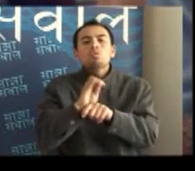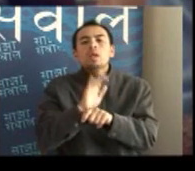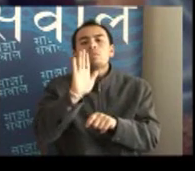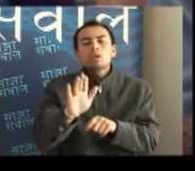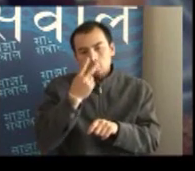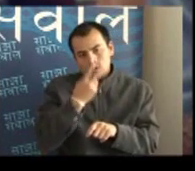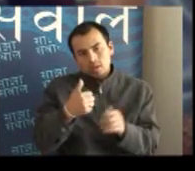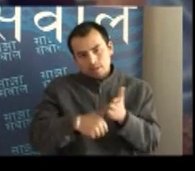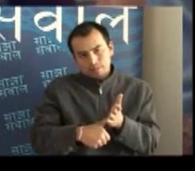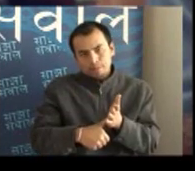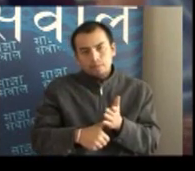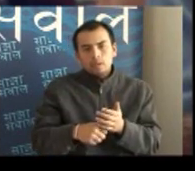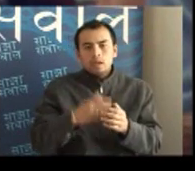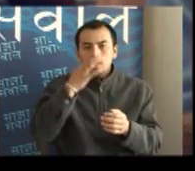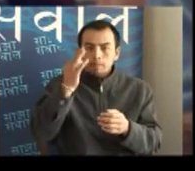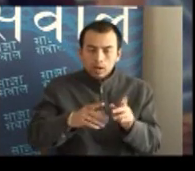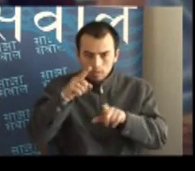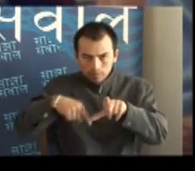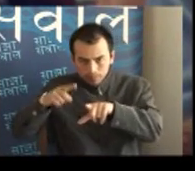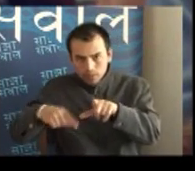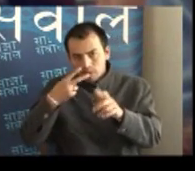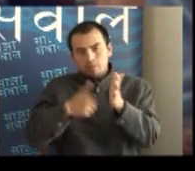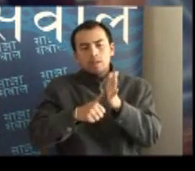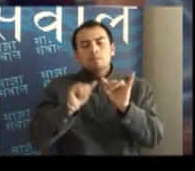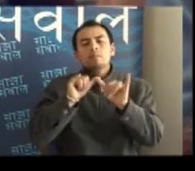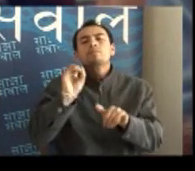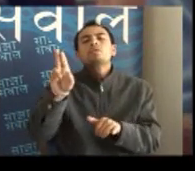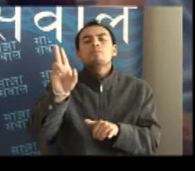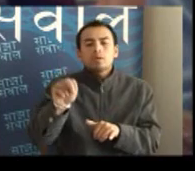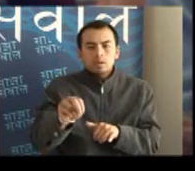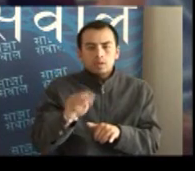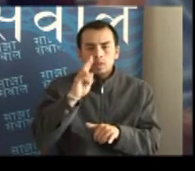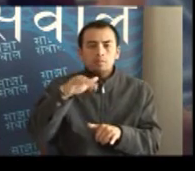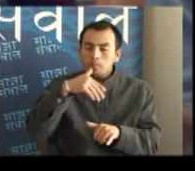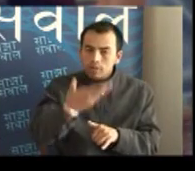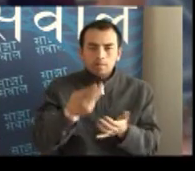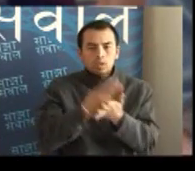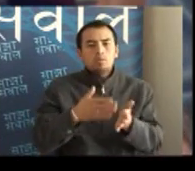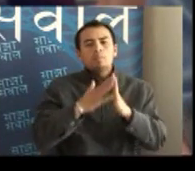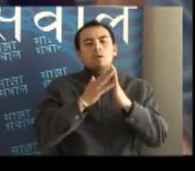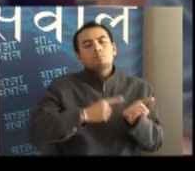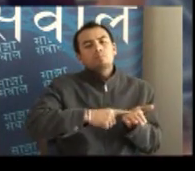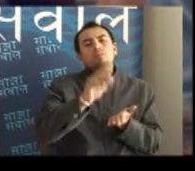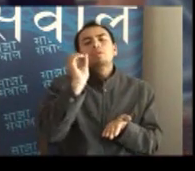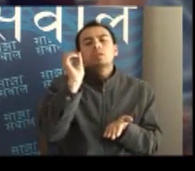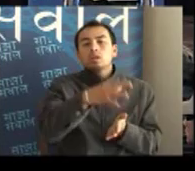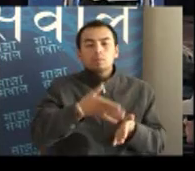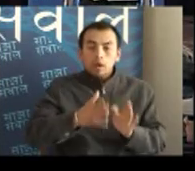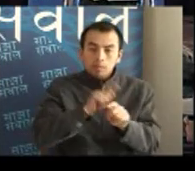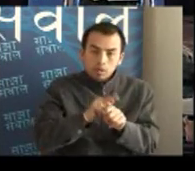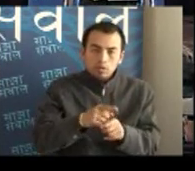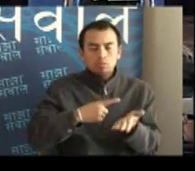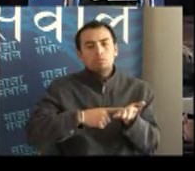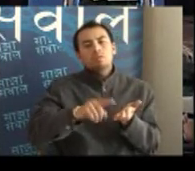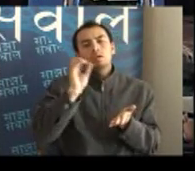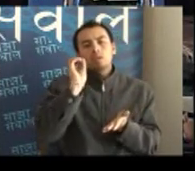त्यहाँ उपलब्ध छ पहिला त्यो डिजाइन गरेर दिनुपर्छ, अनि मात्रै त्यसले त्यो भवन बनाउन पाउँछ, त्यो बाटो बनाउन